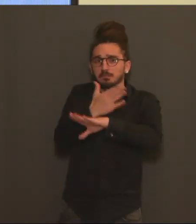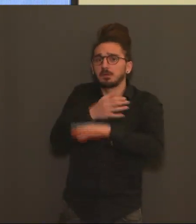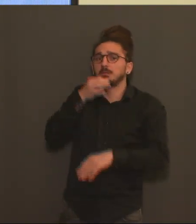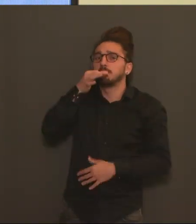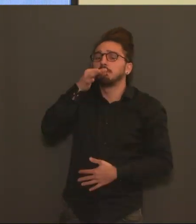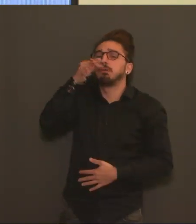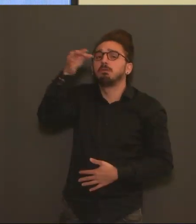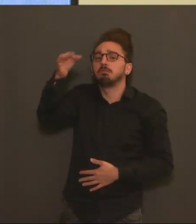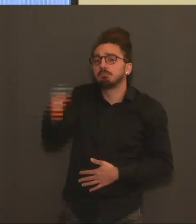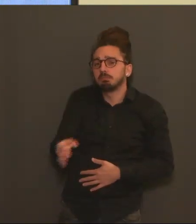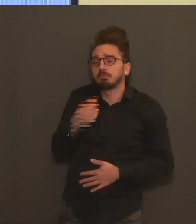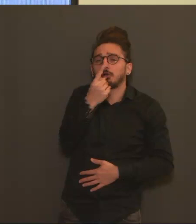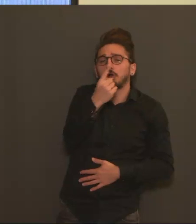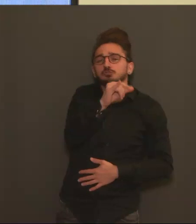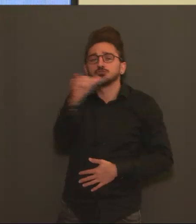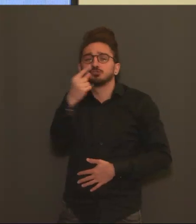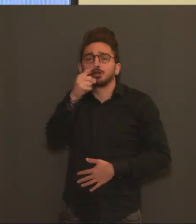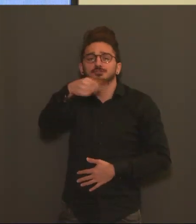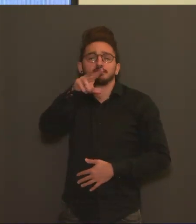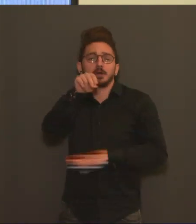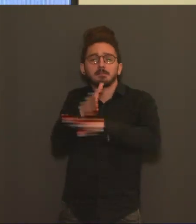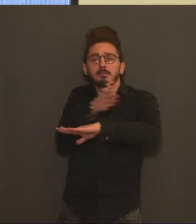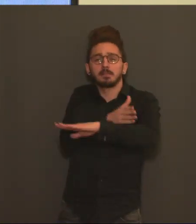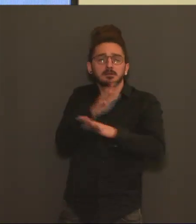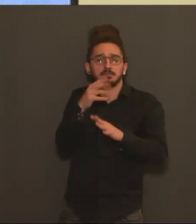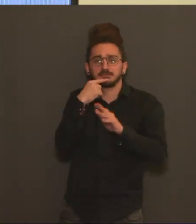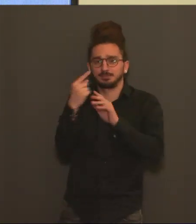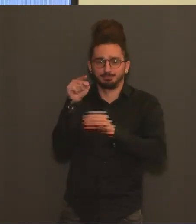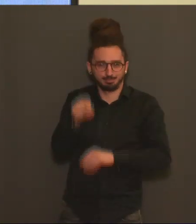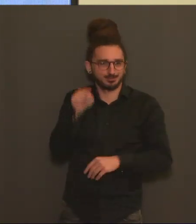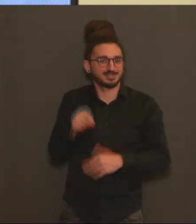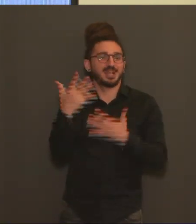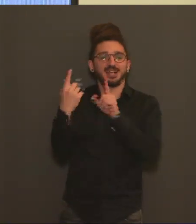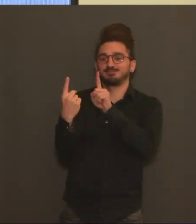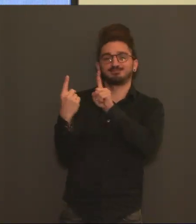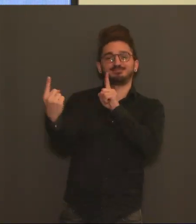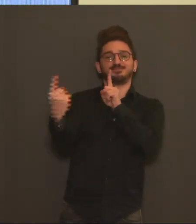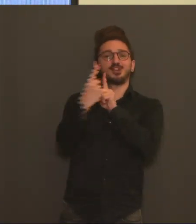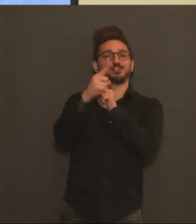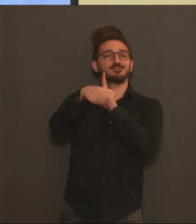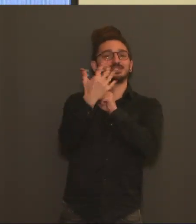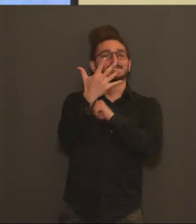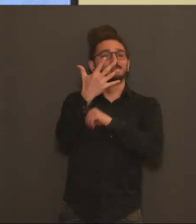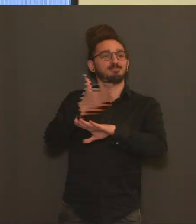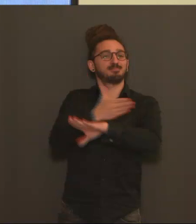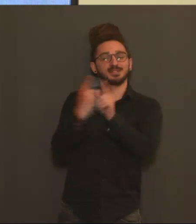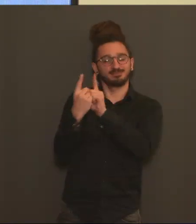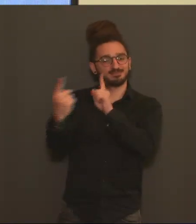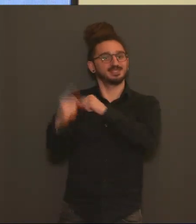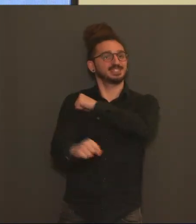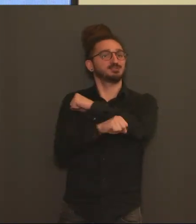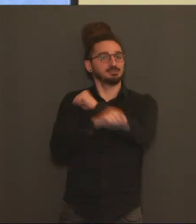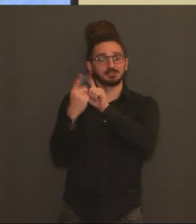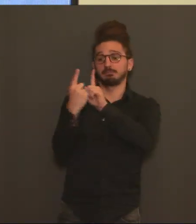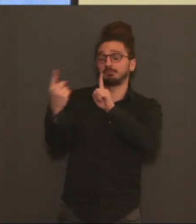distance d'1,50 m a été choisie comme distance de sécurité entre individus. Il est clair que ces grosses gouttelettes sont contagieuses